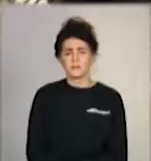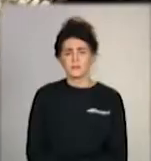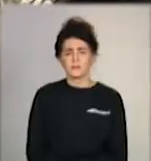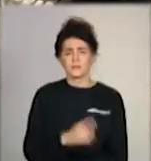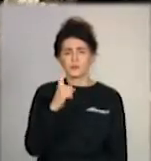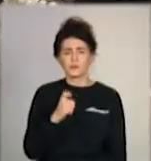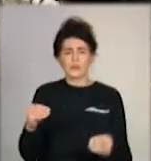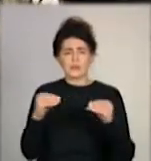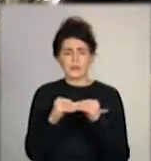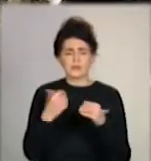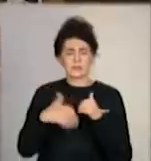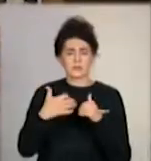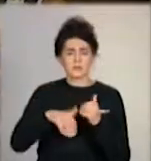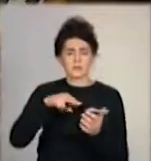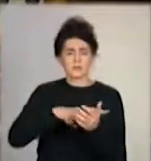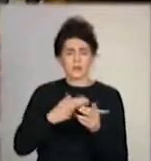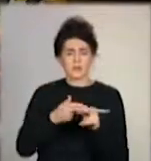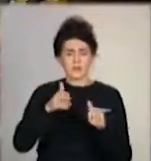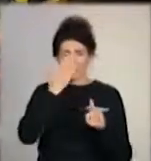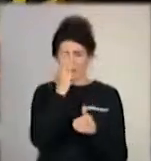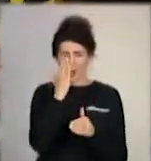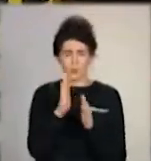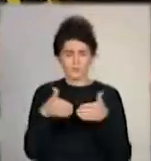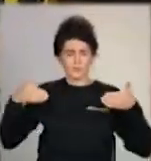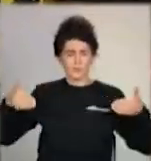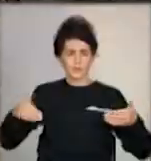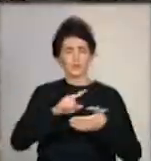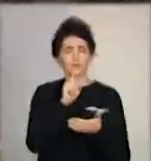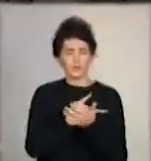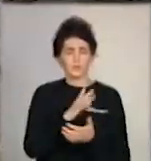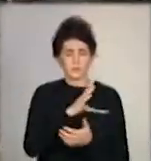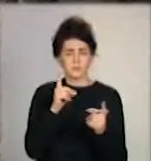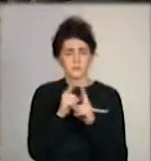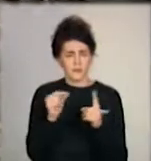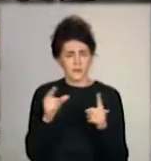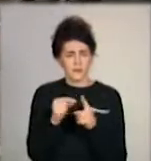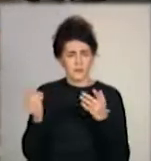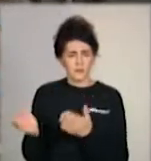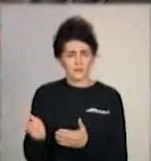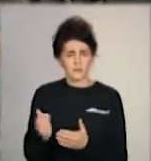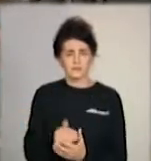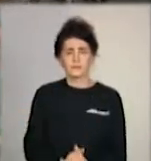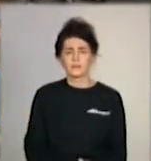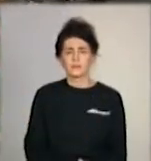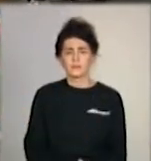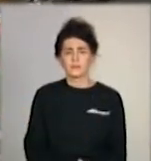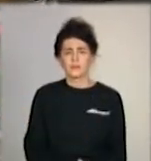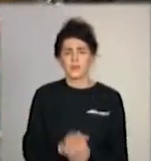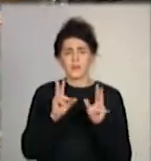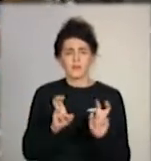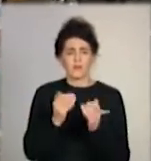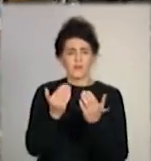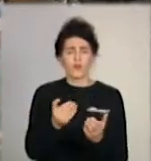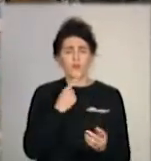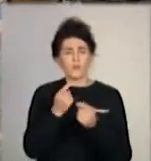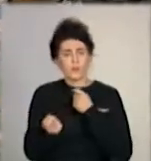110 гривень – середня ціна бокових дзеркал. По правилам, вони повинні бути дзеркала. Тобто, это же ваша безопасность, вы